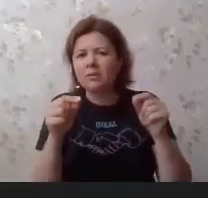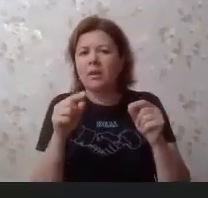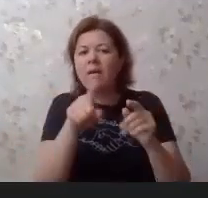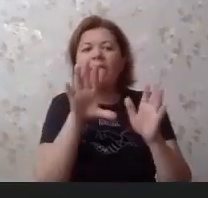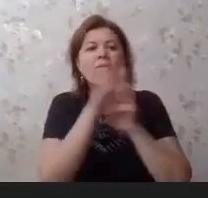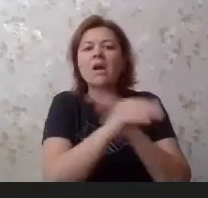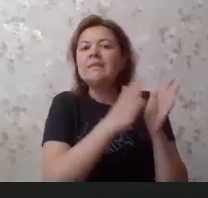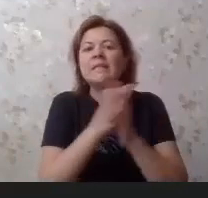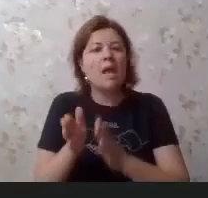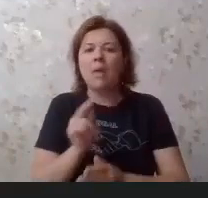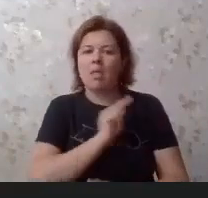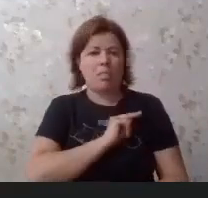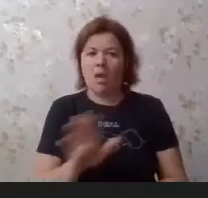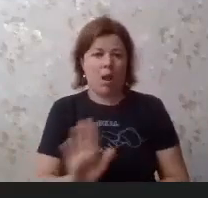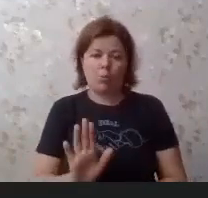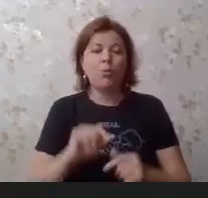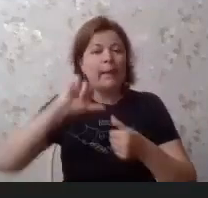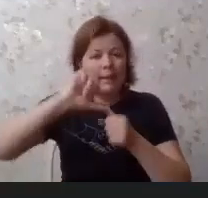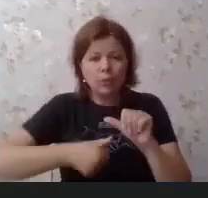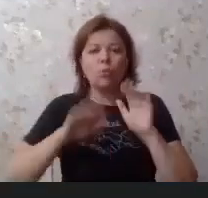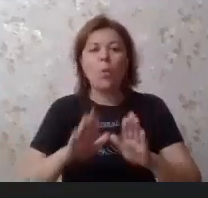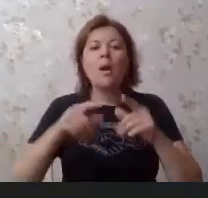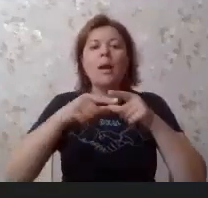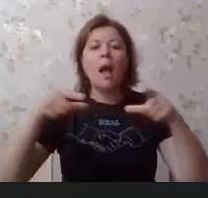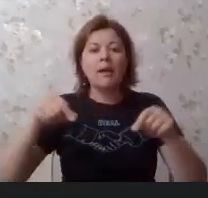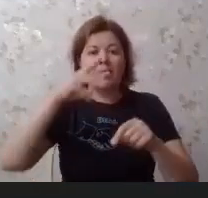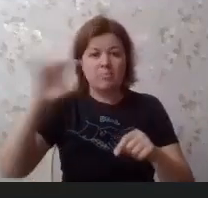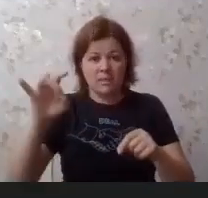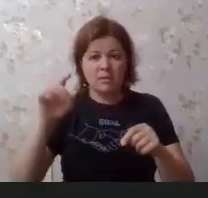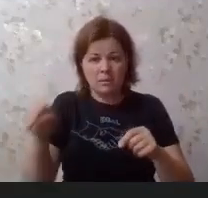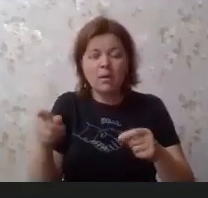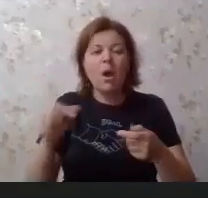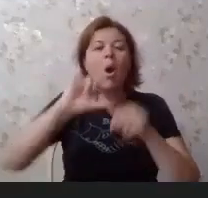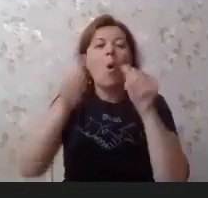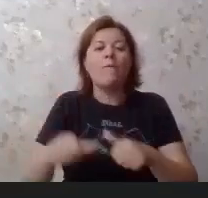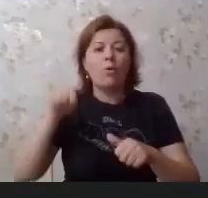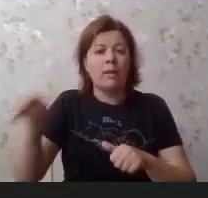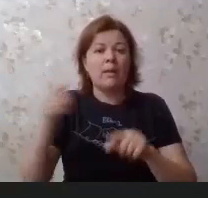работает. Поэтому и он идет